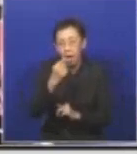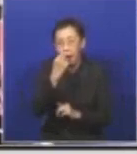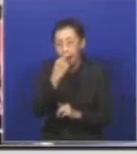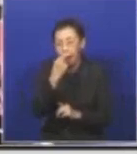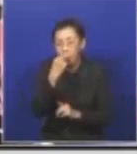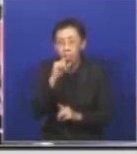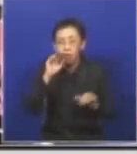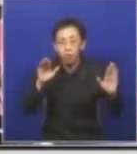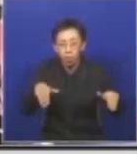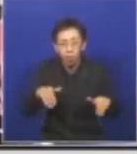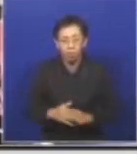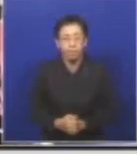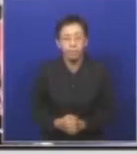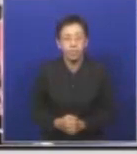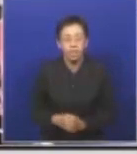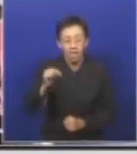ก็มีภูมิอากาศอุณหภูมิเขตร้อน